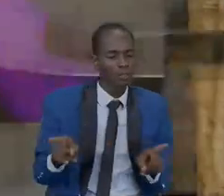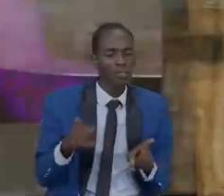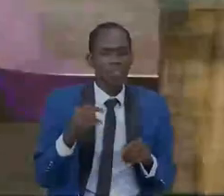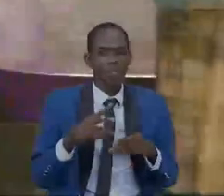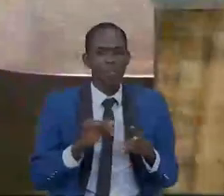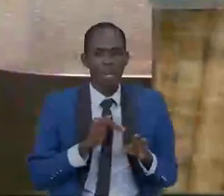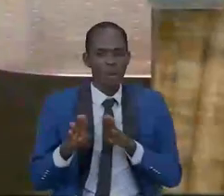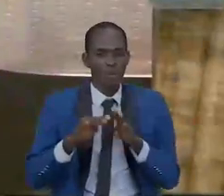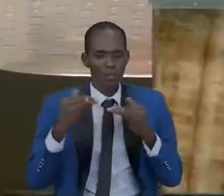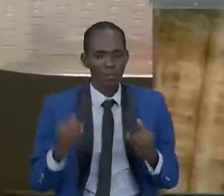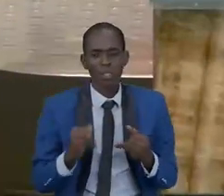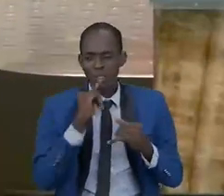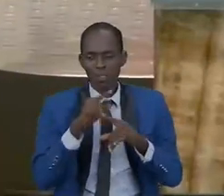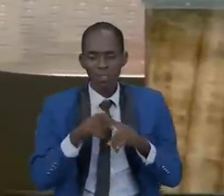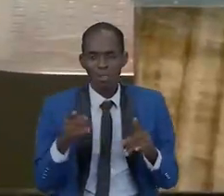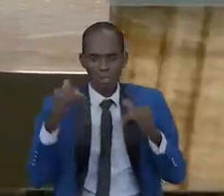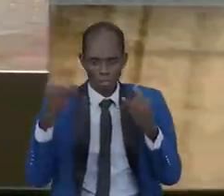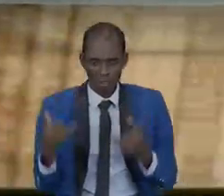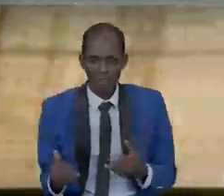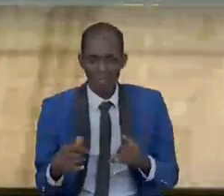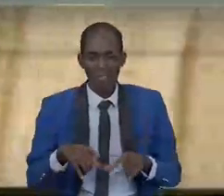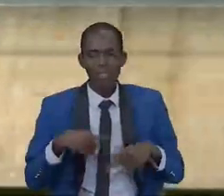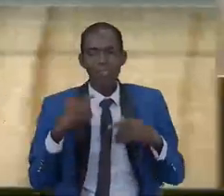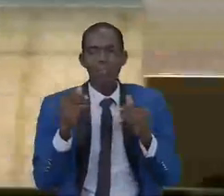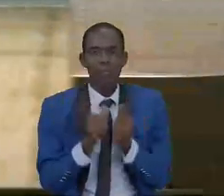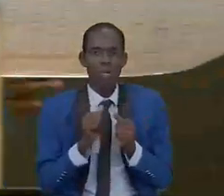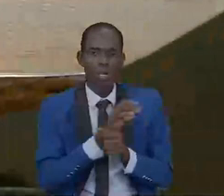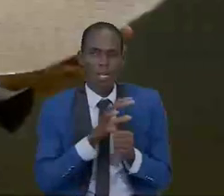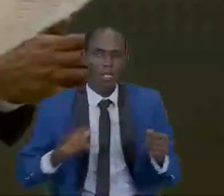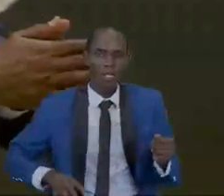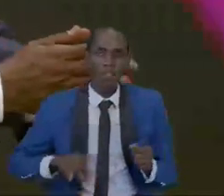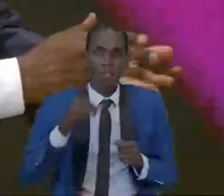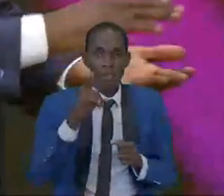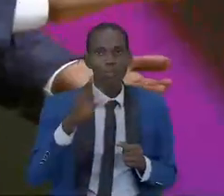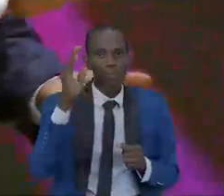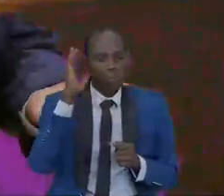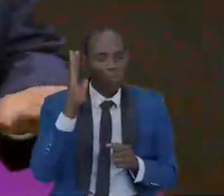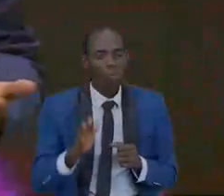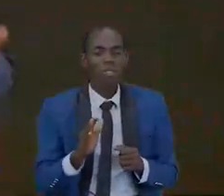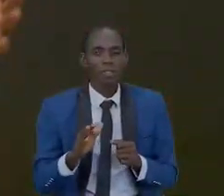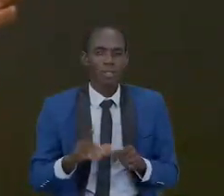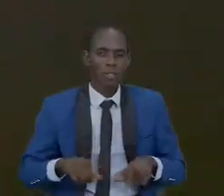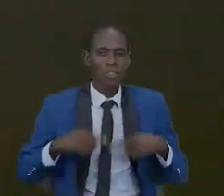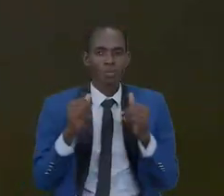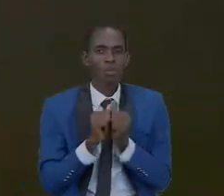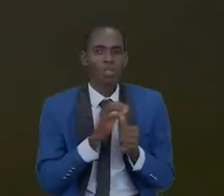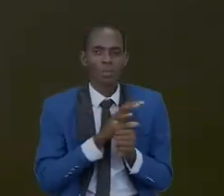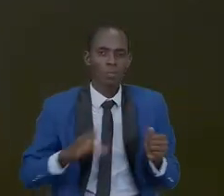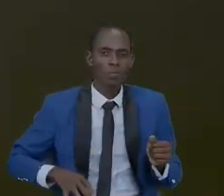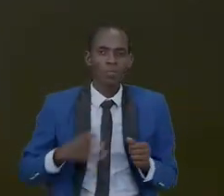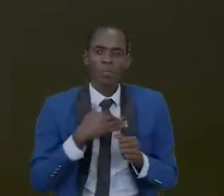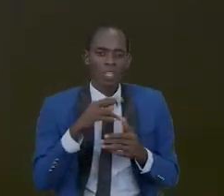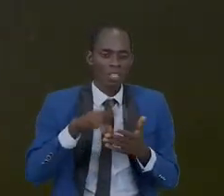ça a été crucifié alors j'ai écrit avec Christian mais là vous mettez la chanson avec Christelle vous mettez l'action avec Chris avec vous souliers avec Christian avec